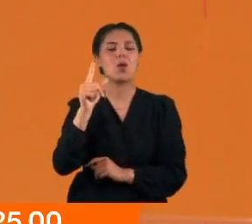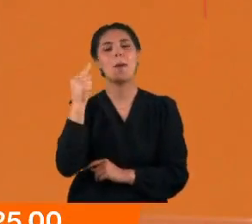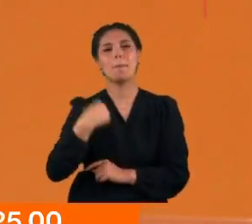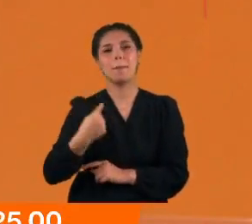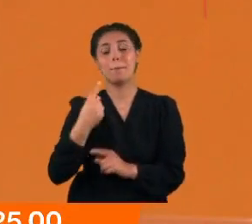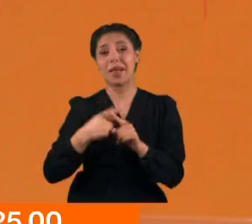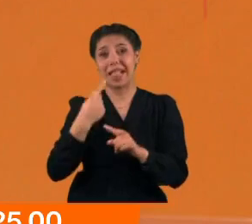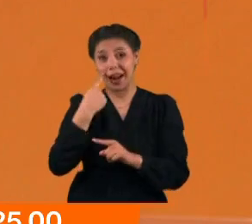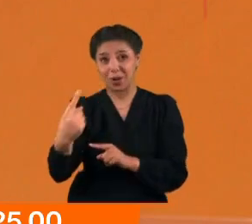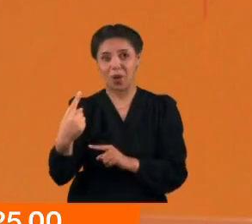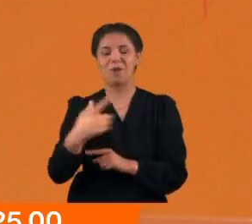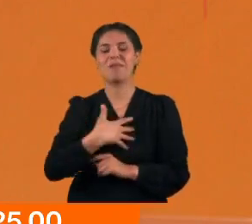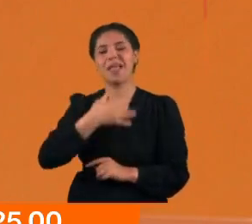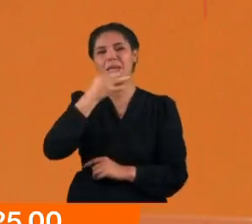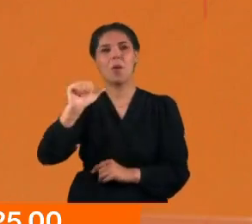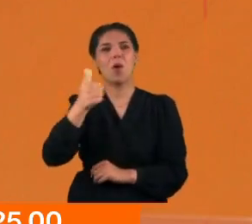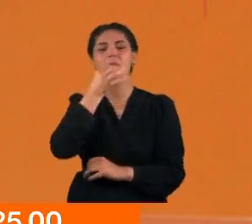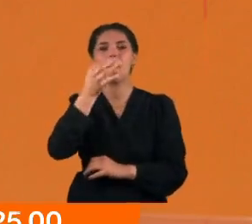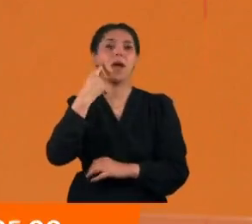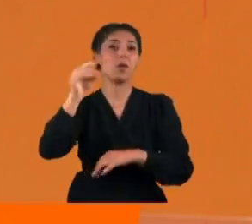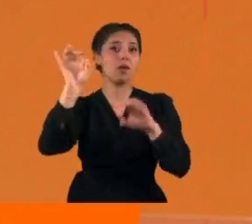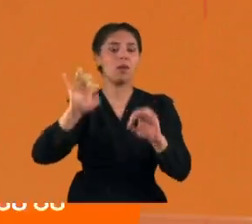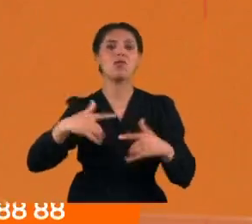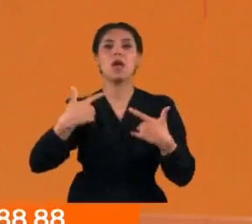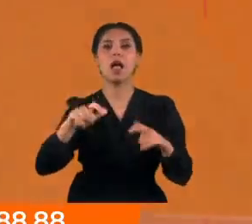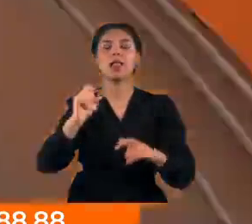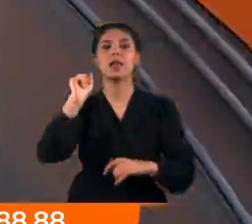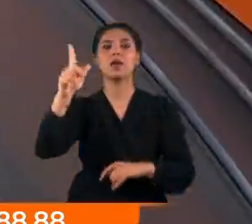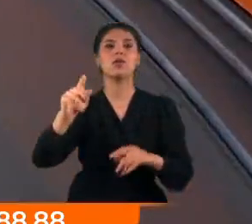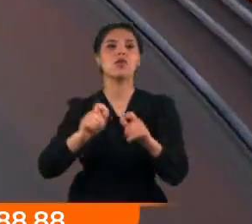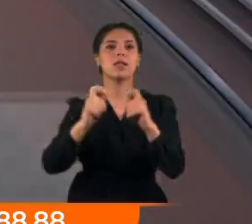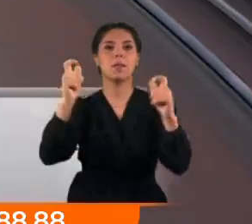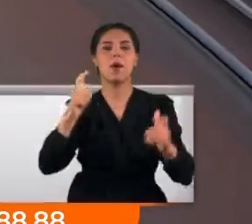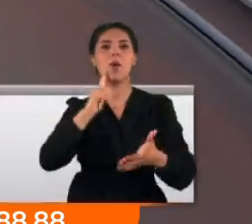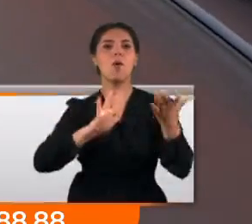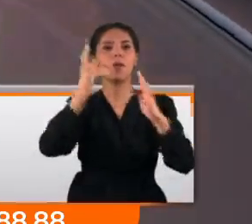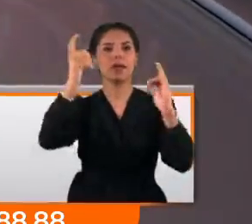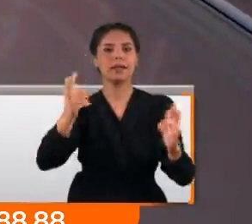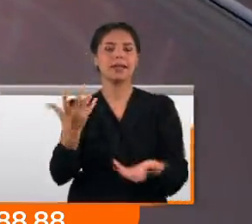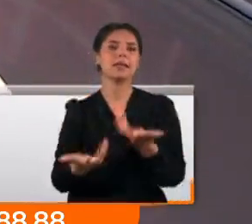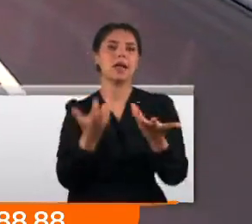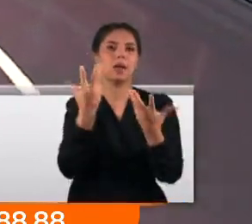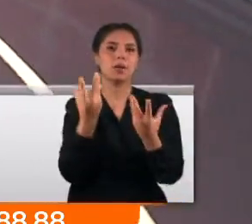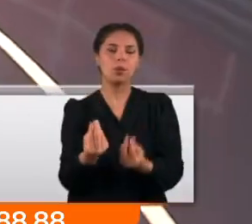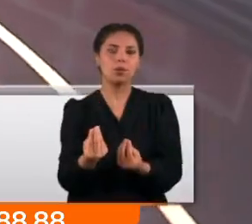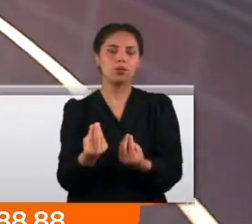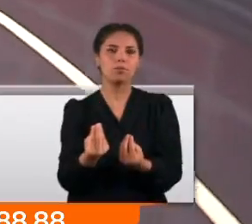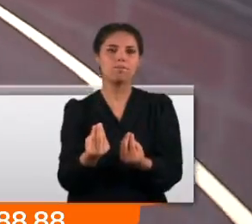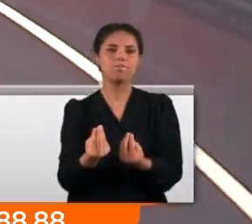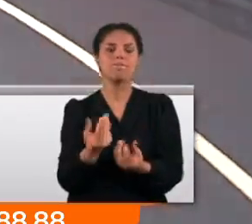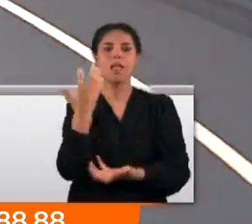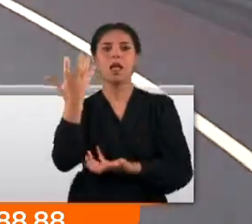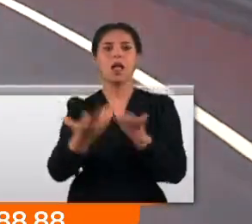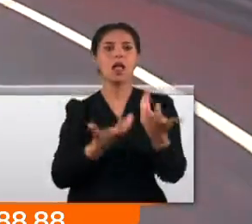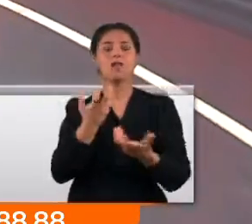habere sıcak bir gelişmeyle başlıyoruz. Hatay'ın Belen ilçesindeki ormanlık alanda yangın çıktı değerli izleyenler.